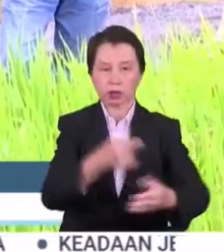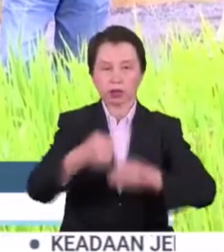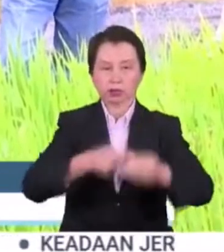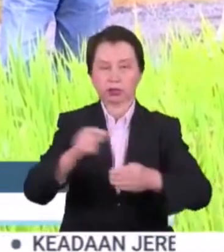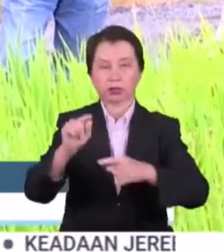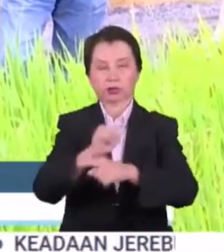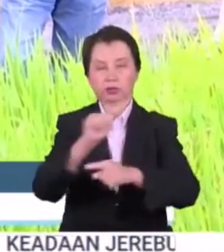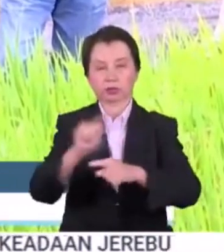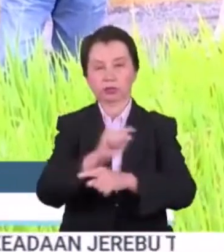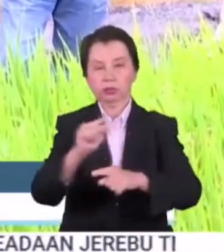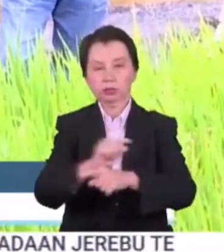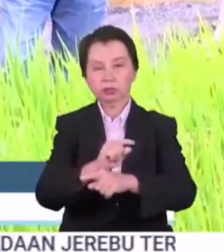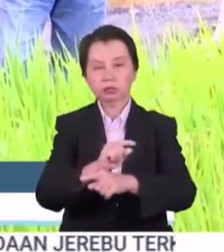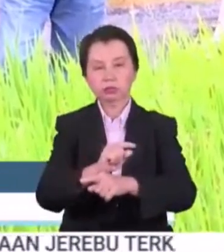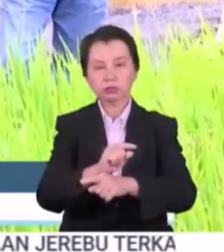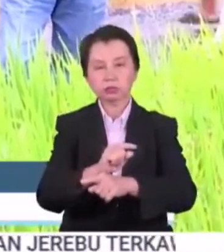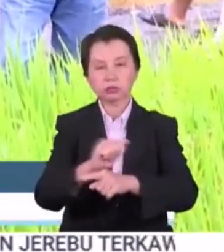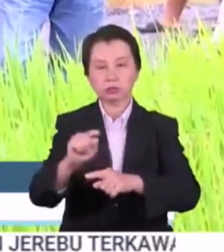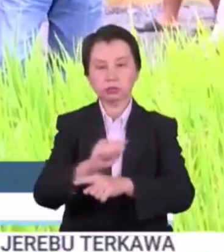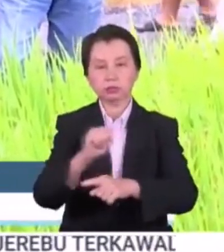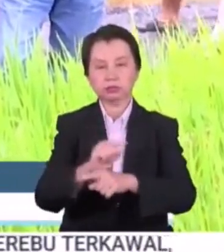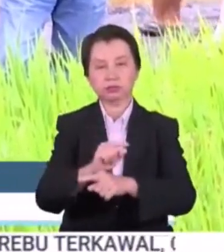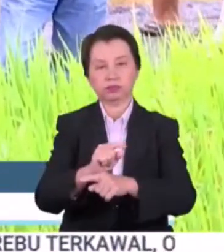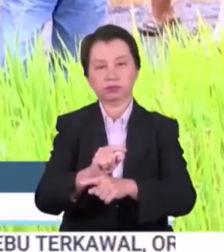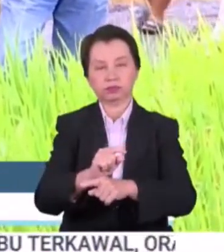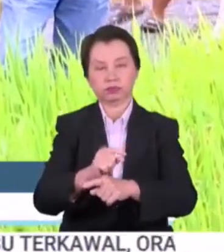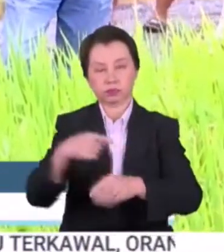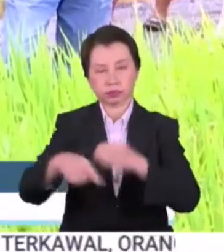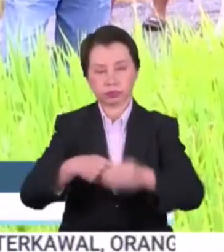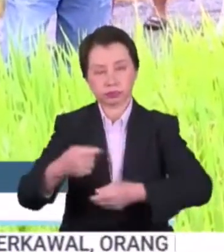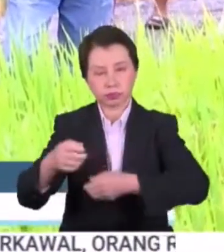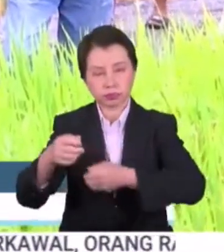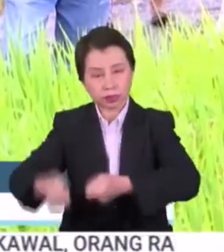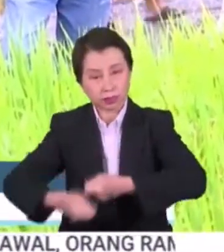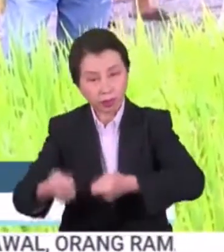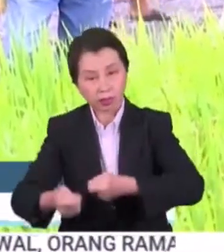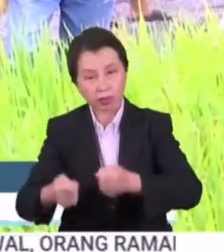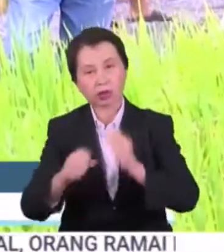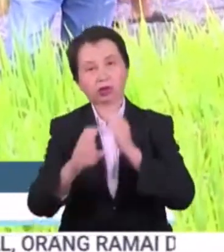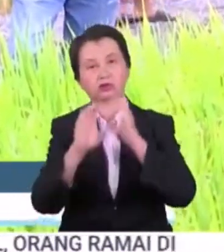tentang penggunaan input tanian seperti racun lah.